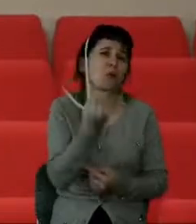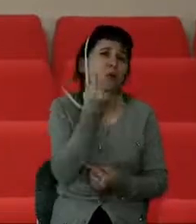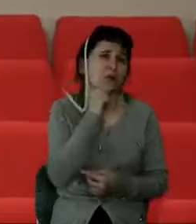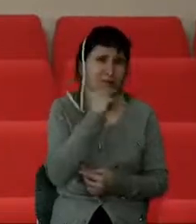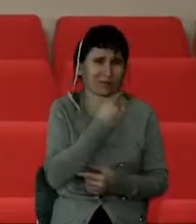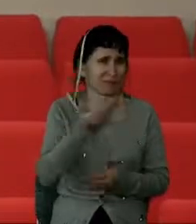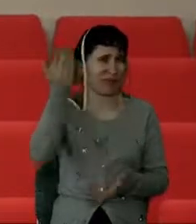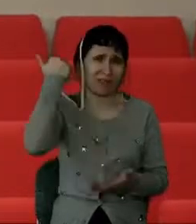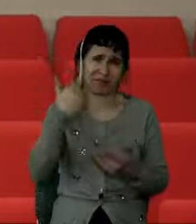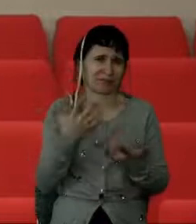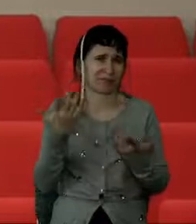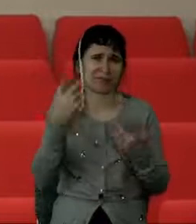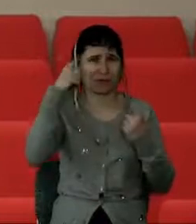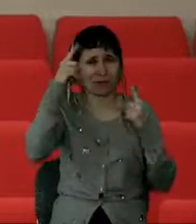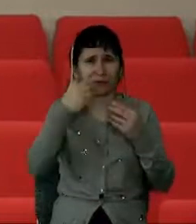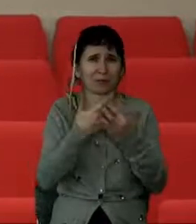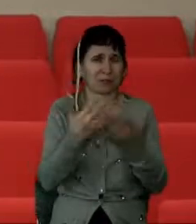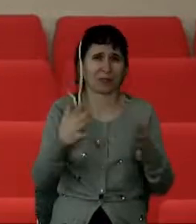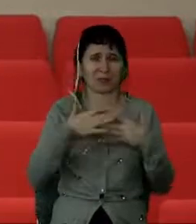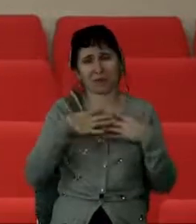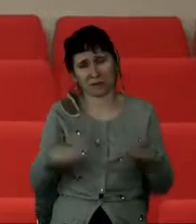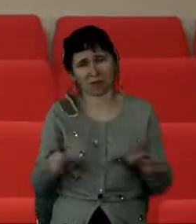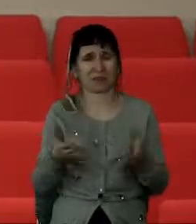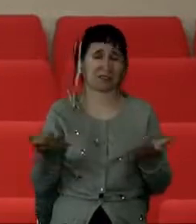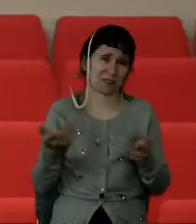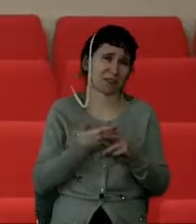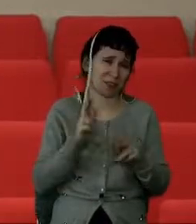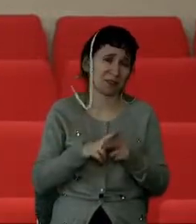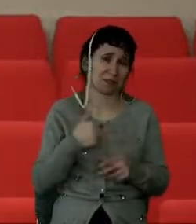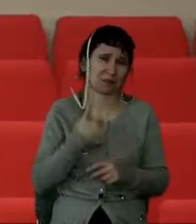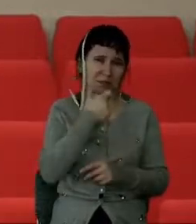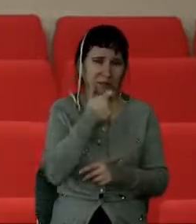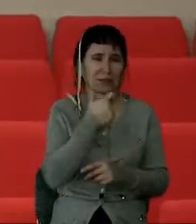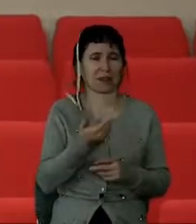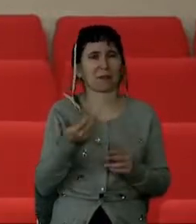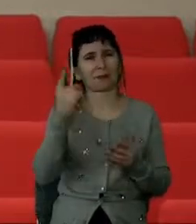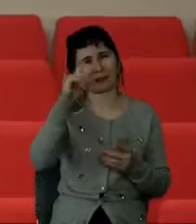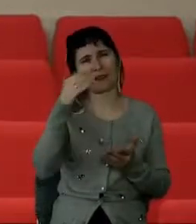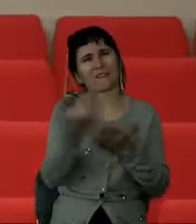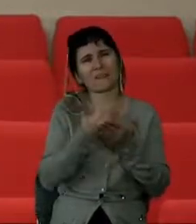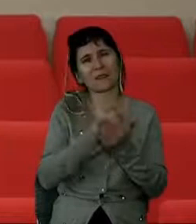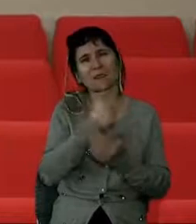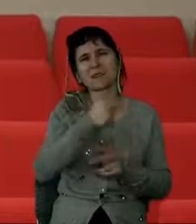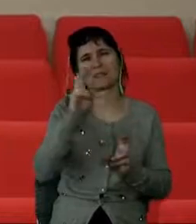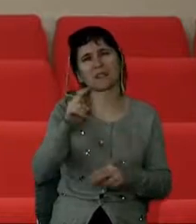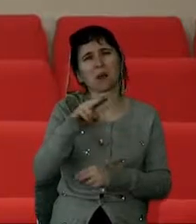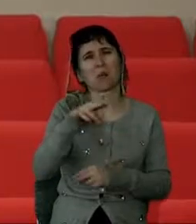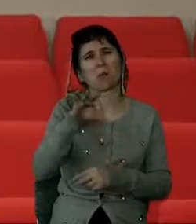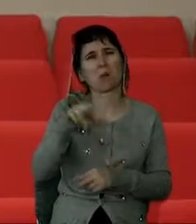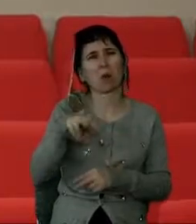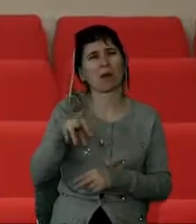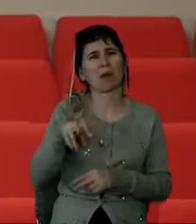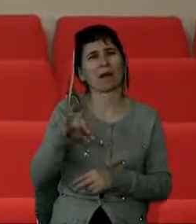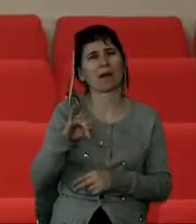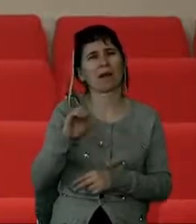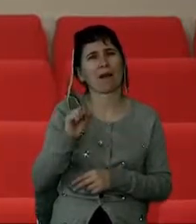і пригадується мені фільм «Поліана». Я думаю, що, може, багато хто його і дивився. Дівчинка, яка була